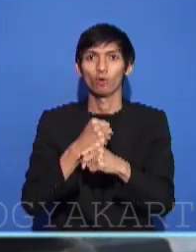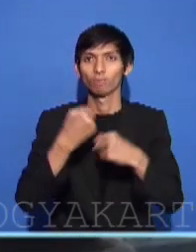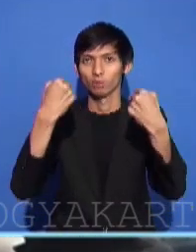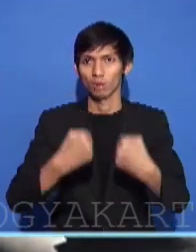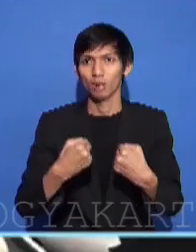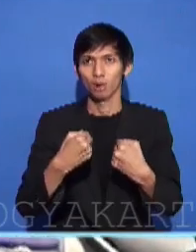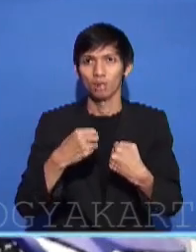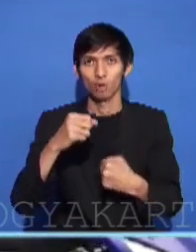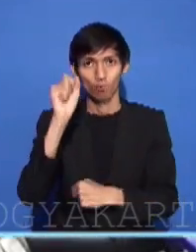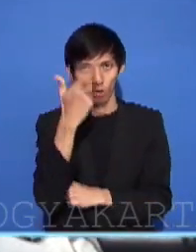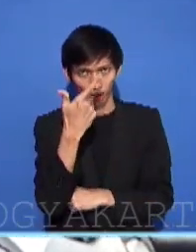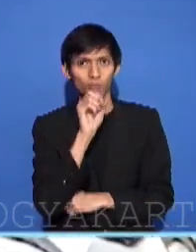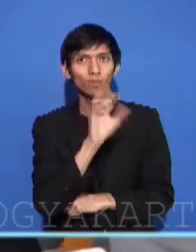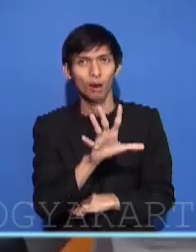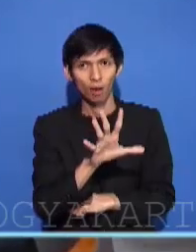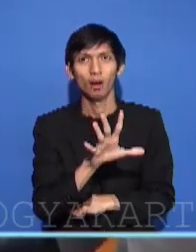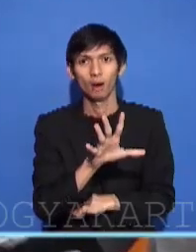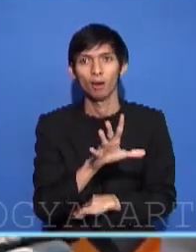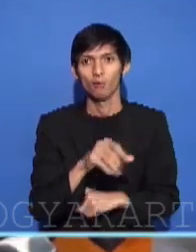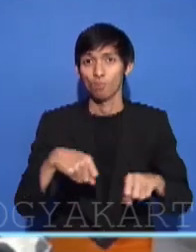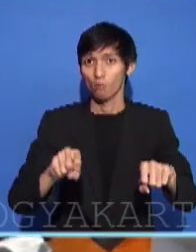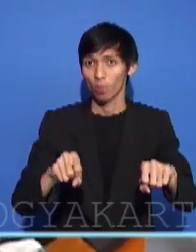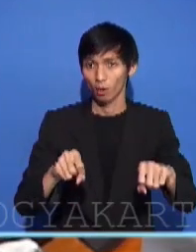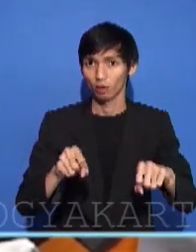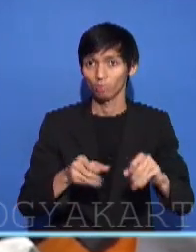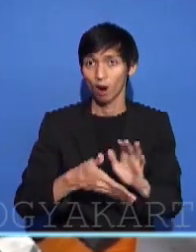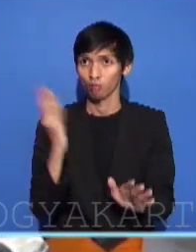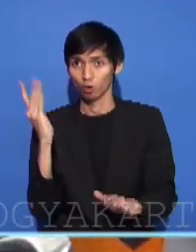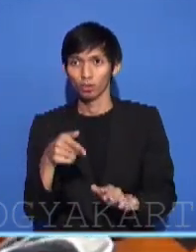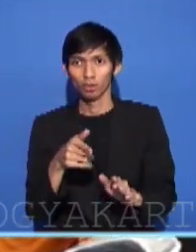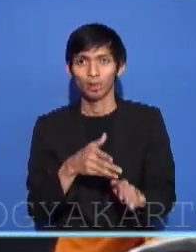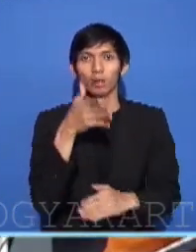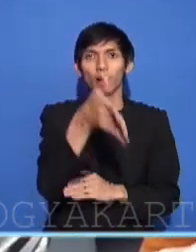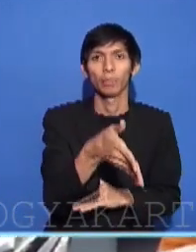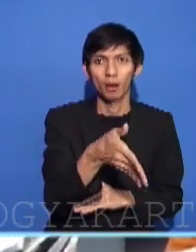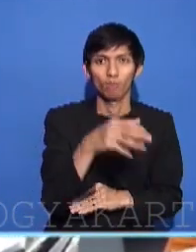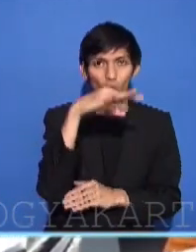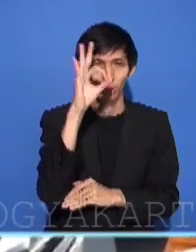menghimbau warga masyarakat yang merasa kehilangan kendaraan bermotor dapat mendatangi Polres jajaran dengan membawa bukti kepemilikan sah.